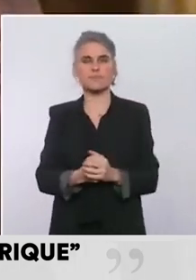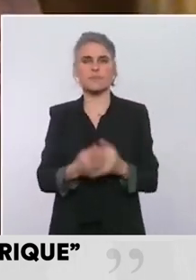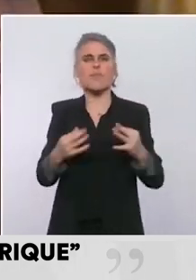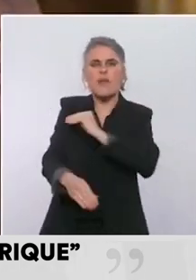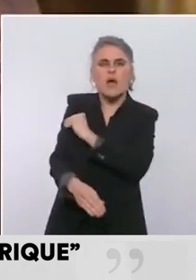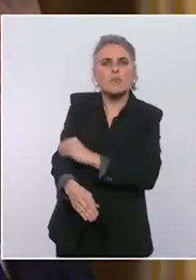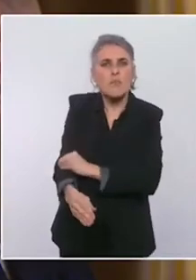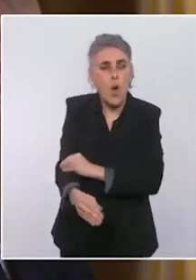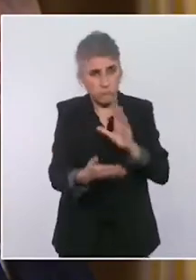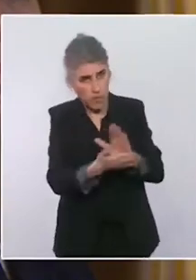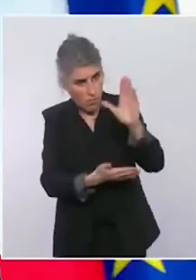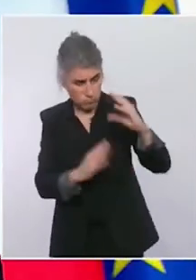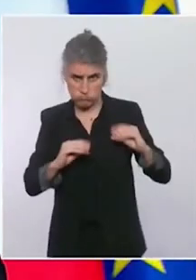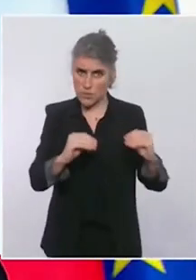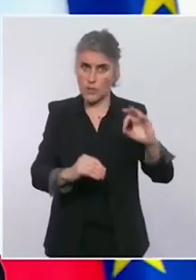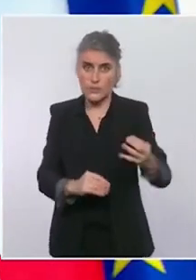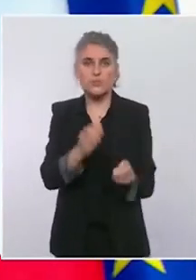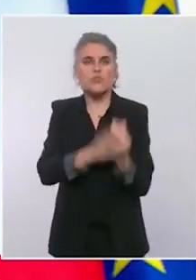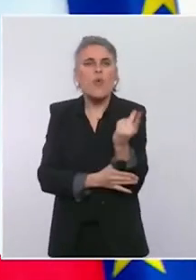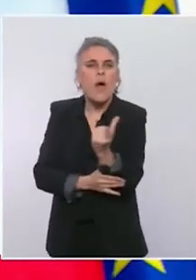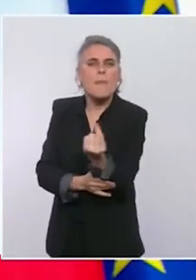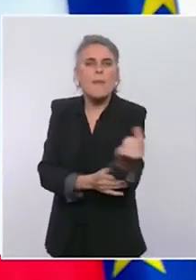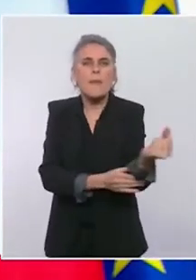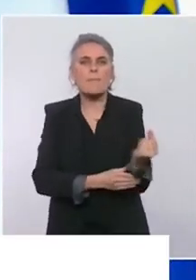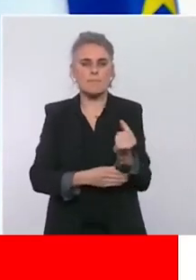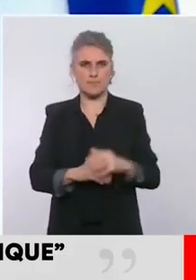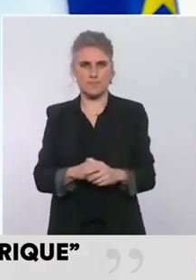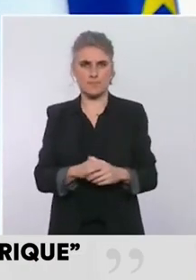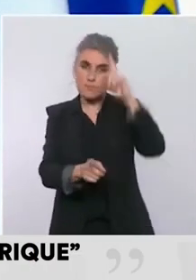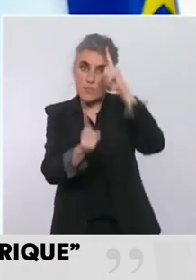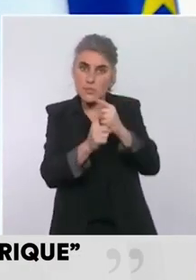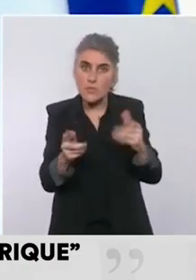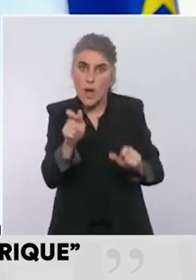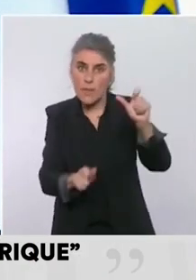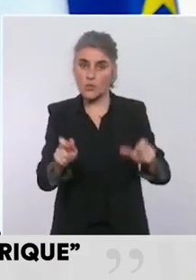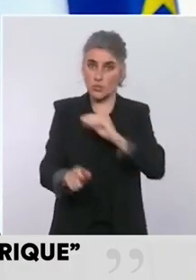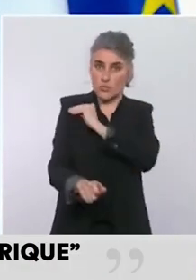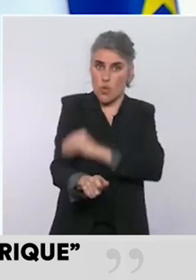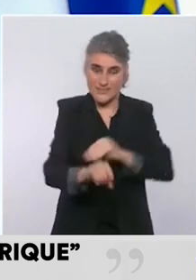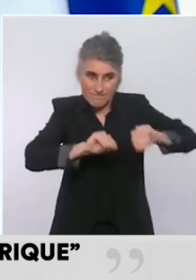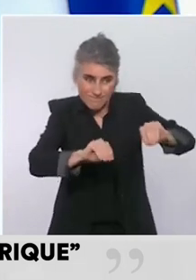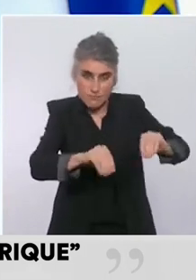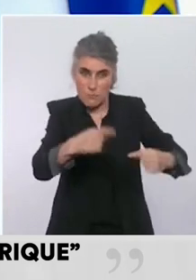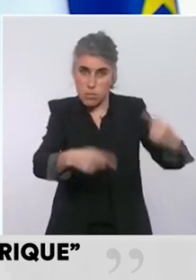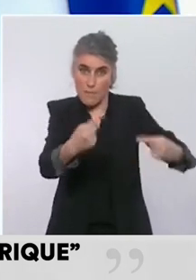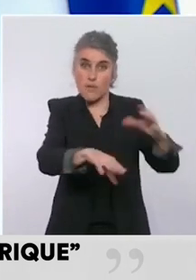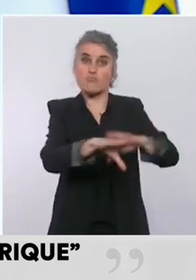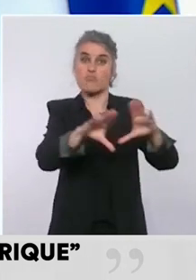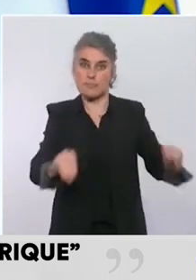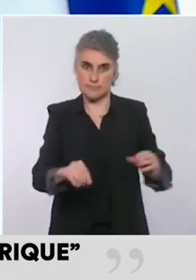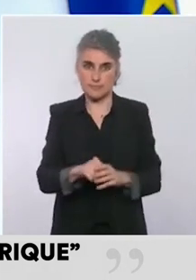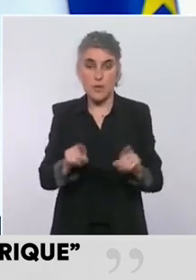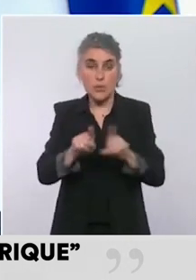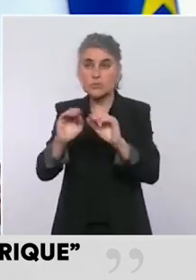en bâtissant des partenariats nouveaux pour déployer, former des sportifs sur le continent africain et déployer des